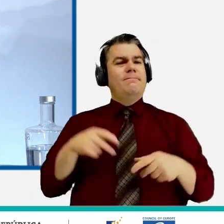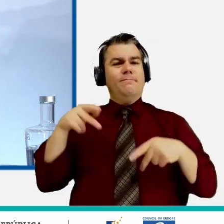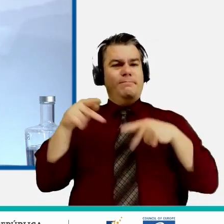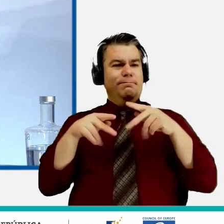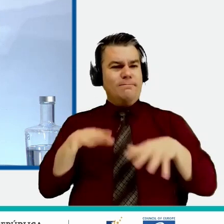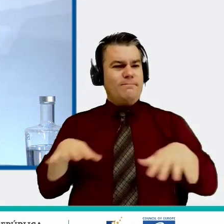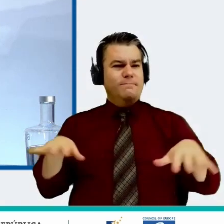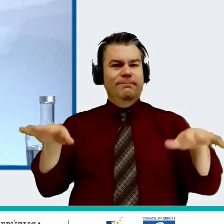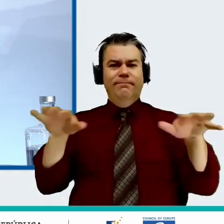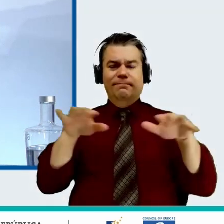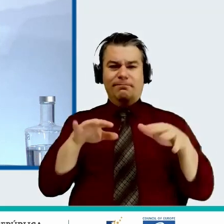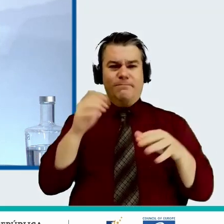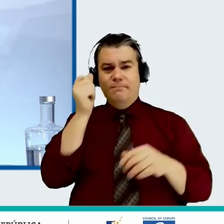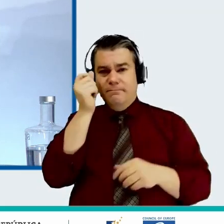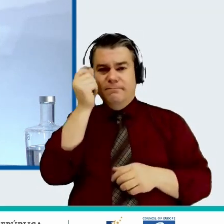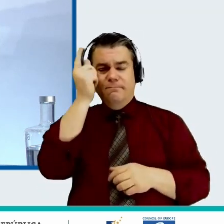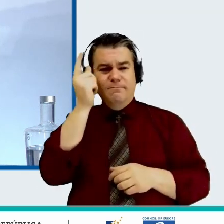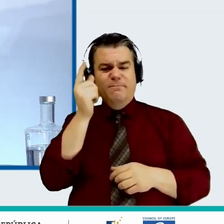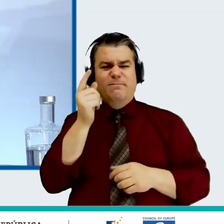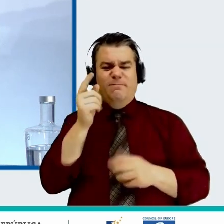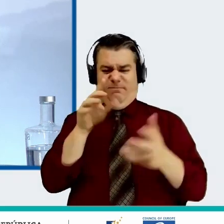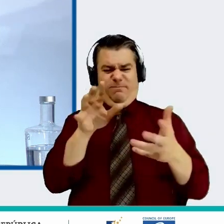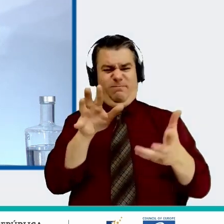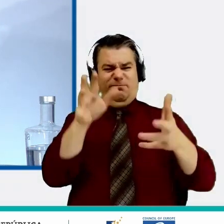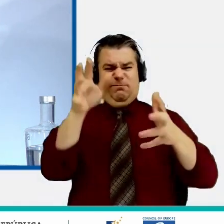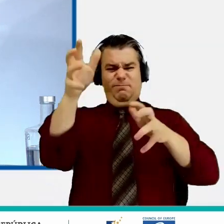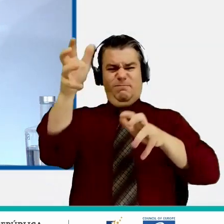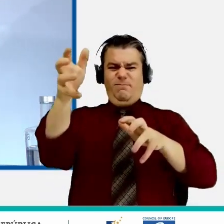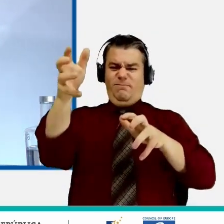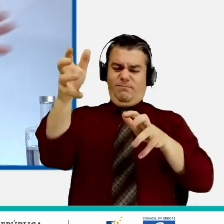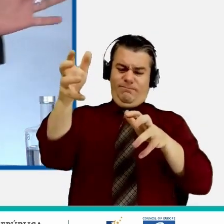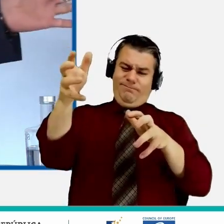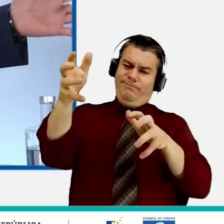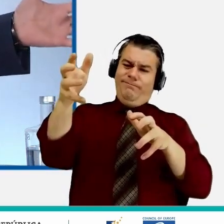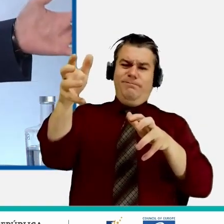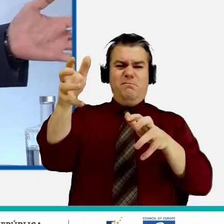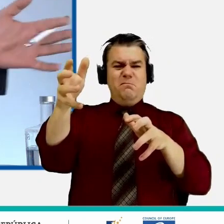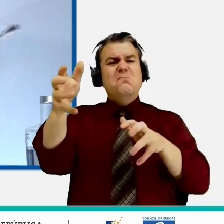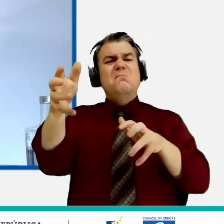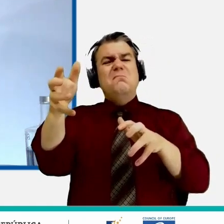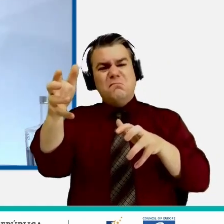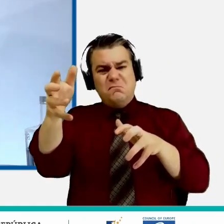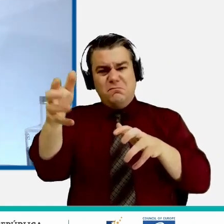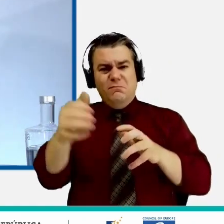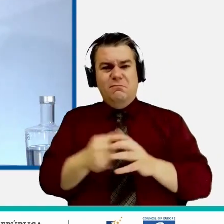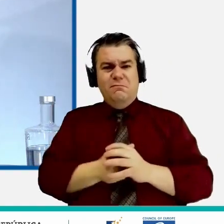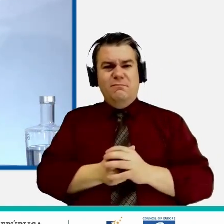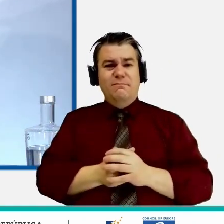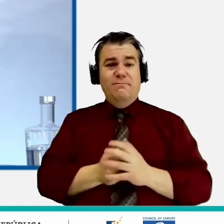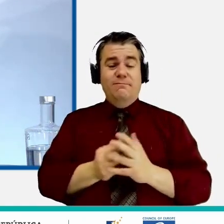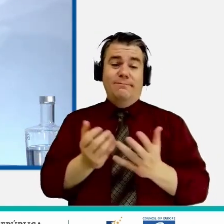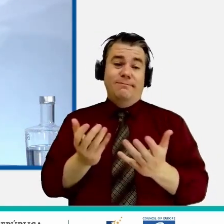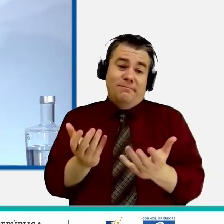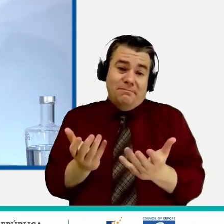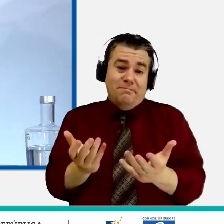для нас, вот, это очень хороший инструмент для того, чтобы двигаться вперед. Ребекка здесь правильно сказала, что чуть-чуть